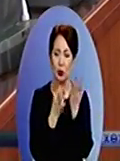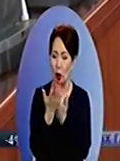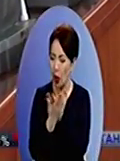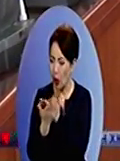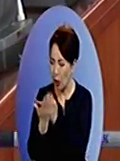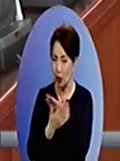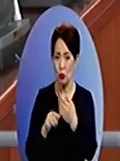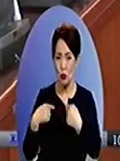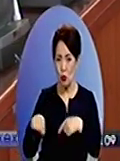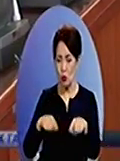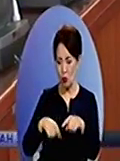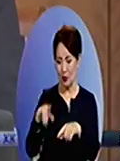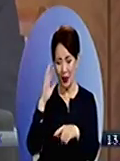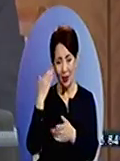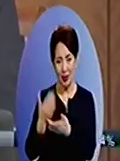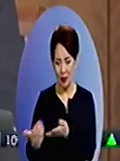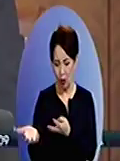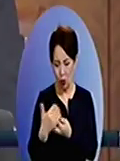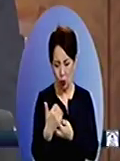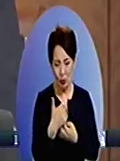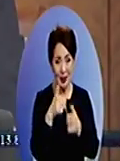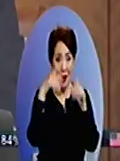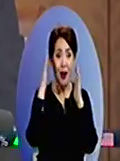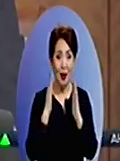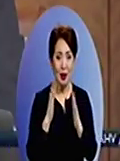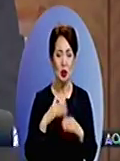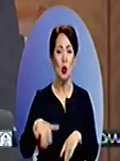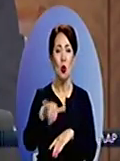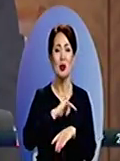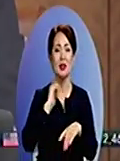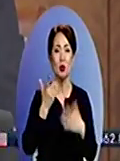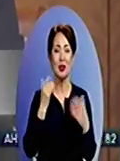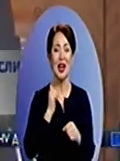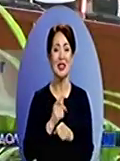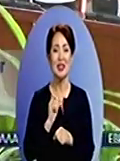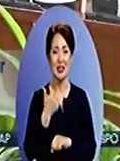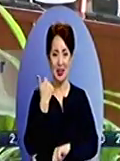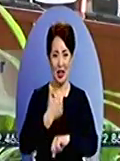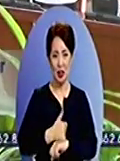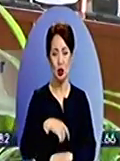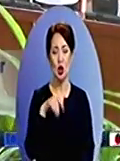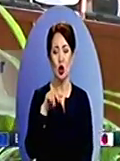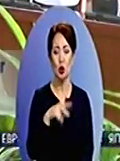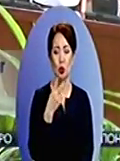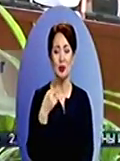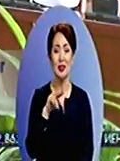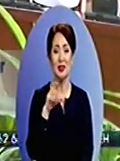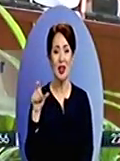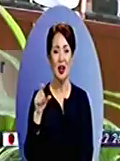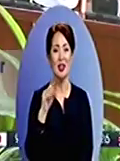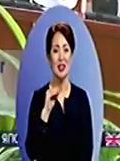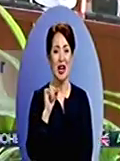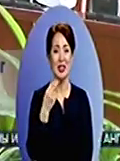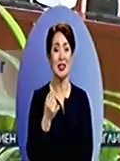иргэдийн саналыг харгалзан үзэж тусгахтаа анхаарсан гэж улсын хурлын ажлын хэсгийн ахлагч Лүндэж Анцсан тайлбарлаж байна. За иргэдийн хувьд